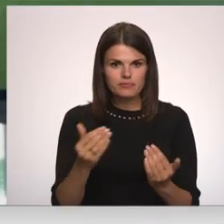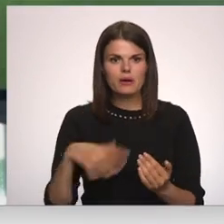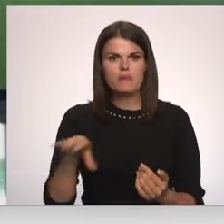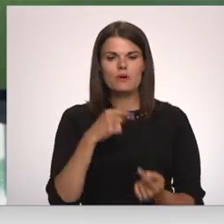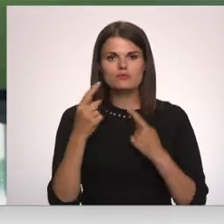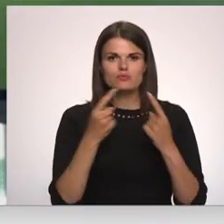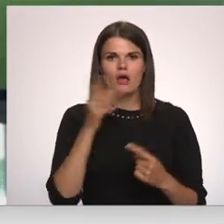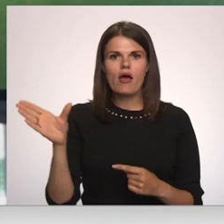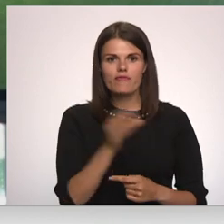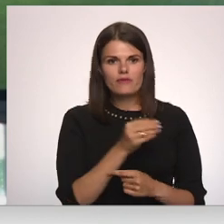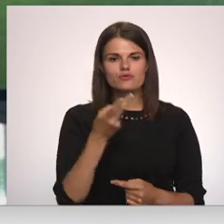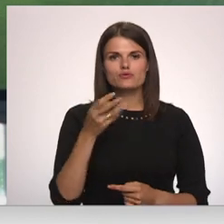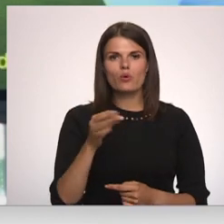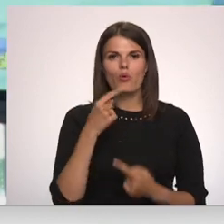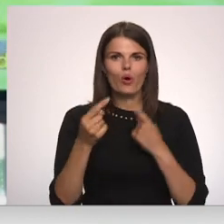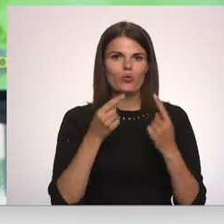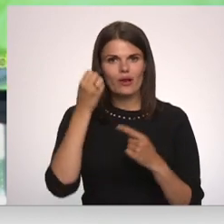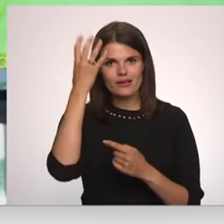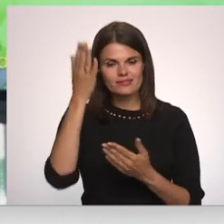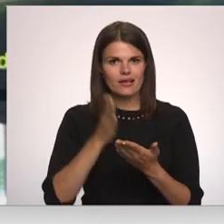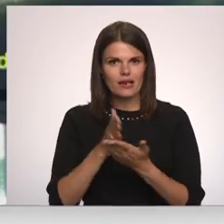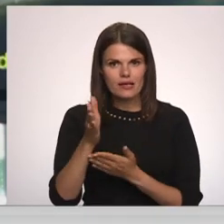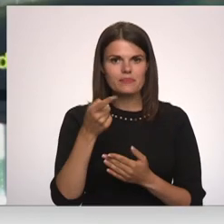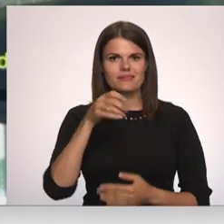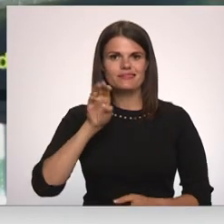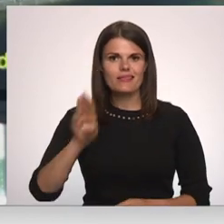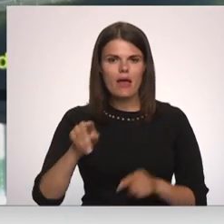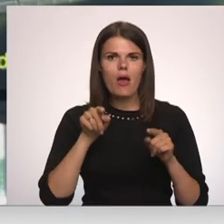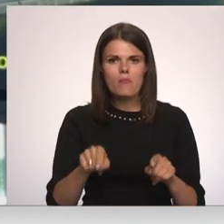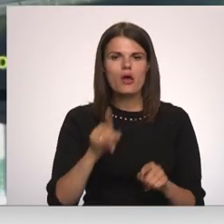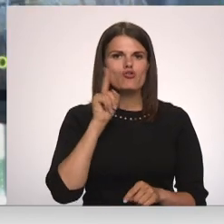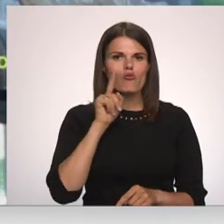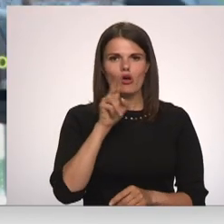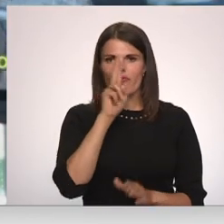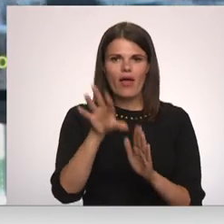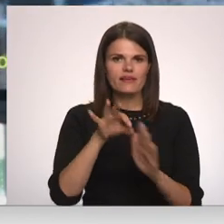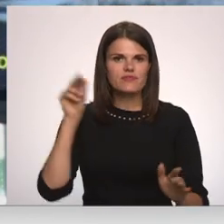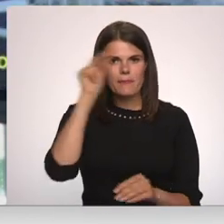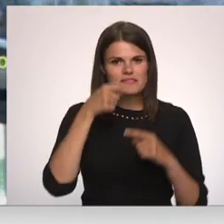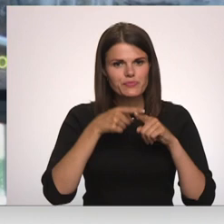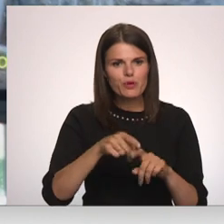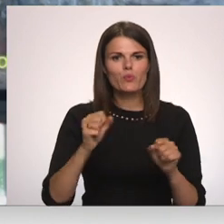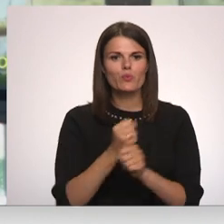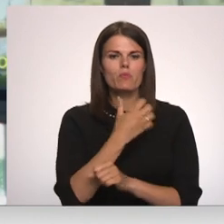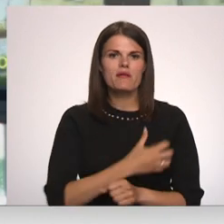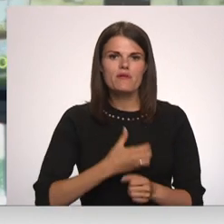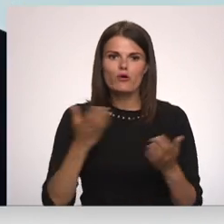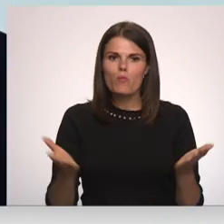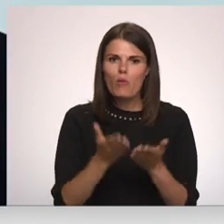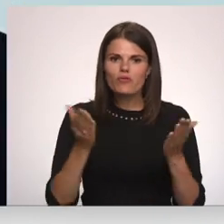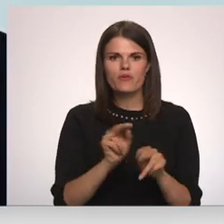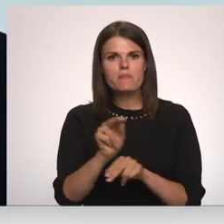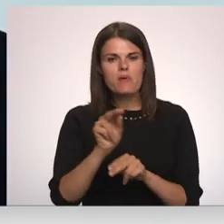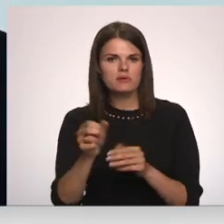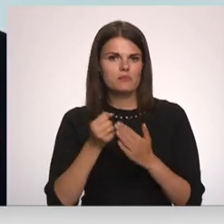visa izglītības sistēma par STEM lomu, par to, ka jaunieši neizvēlas šīs tehnoloģijas mācīties, ka vajag viņus tomēr motivēt, mācīt, atbalstīt.